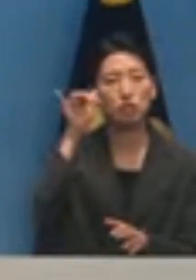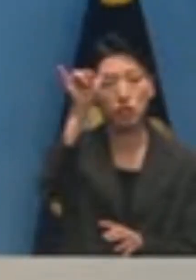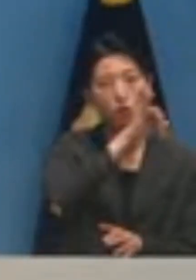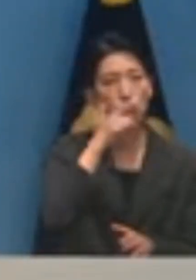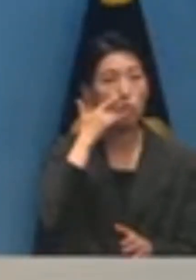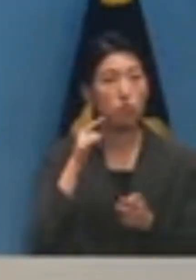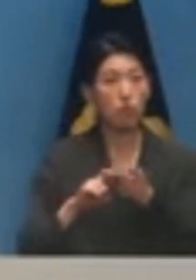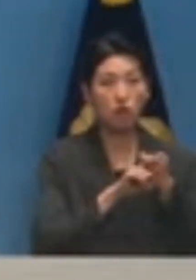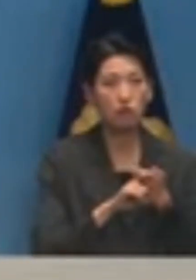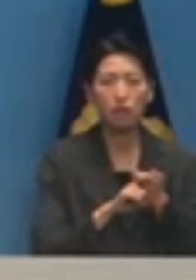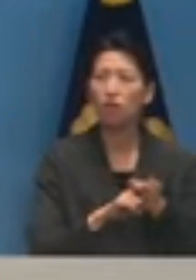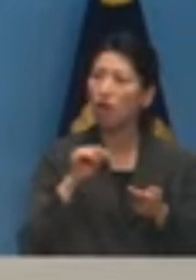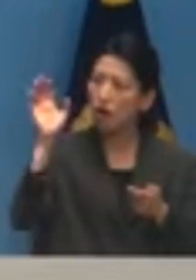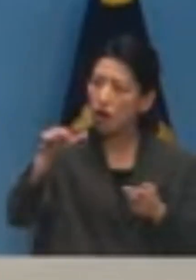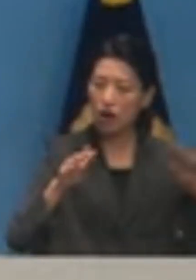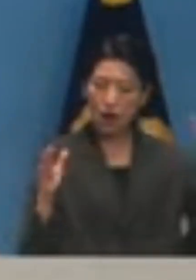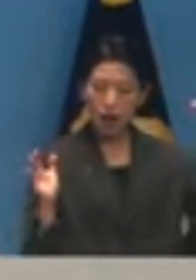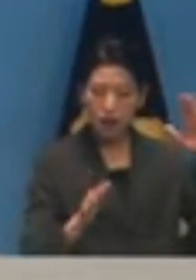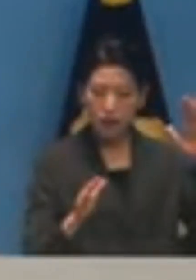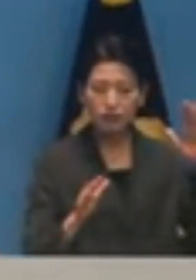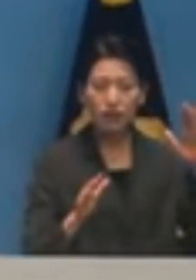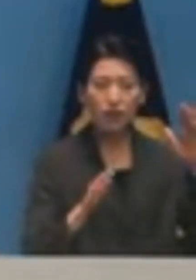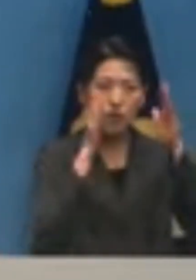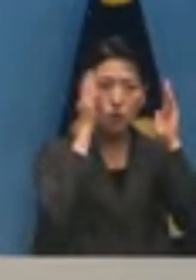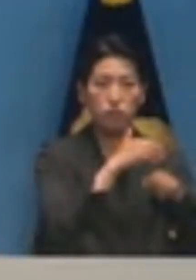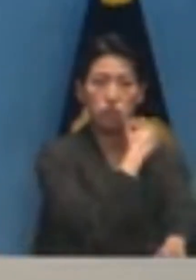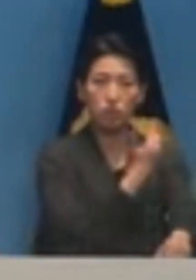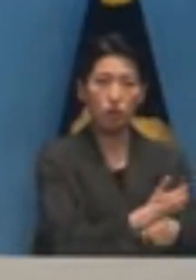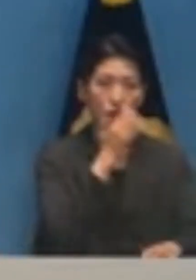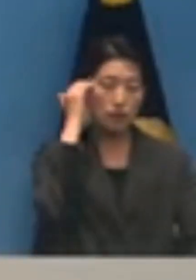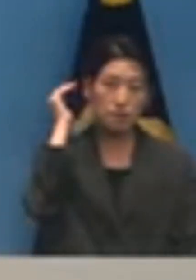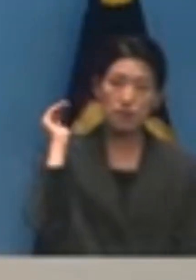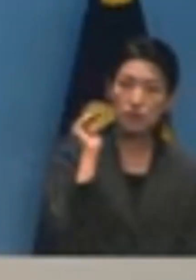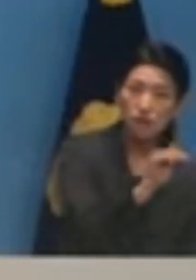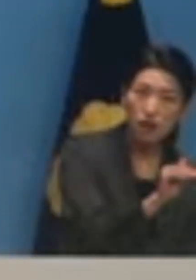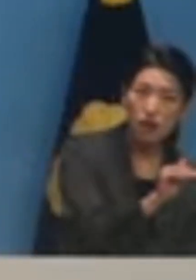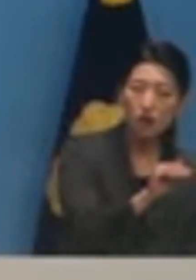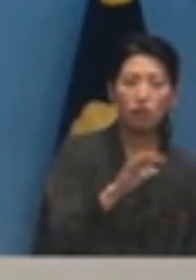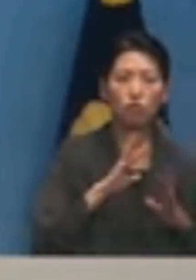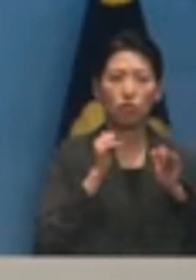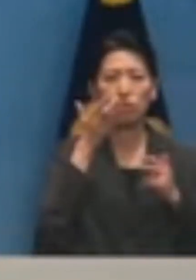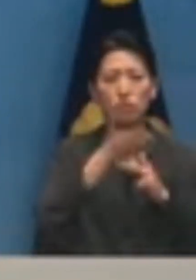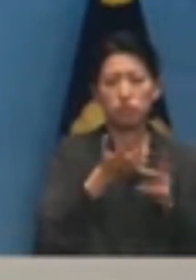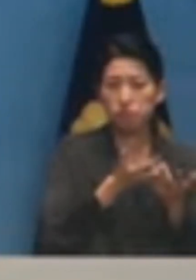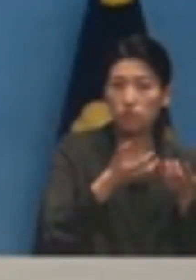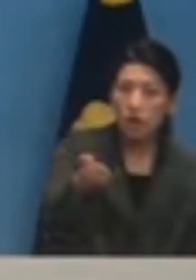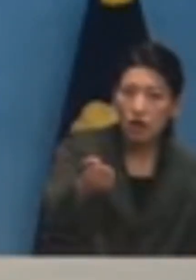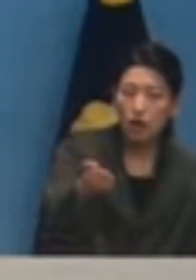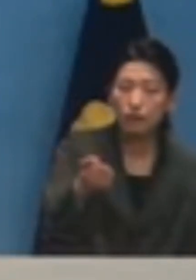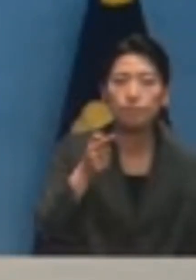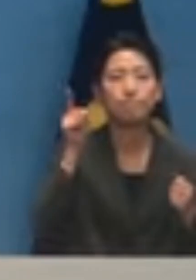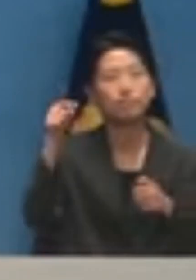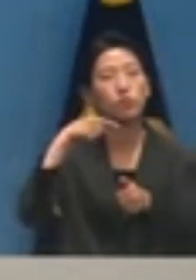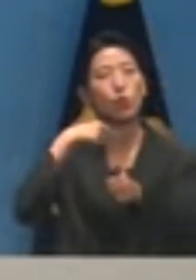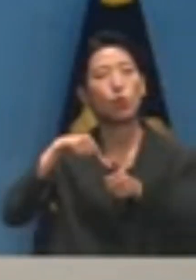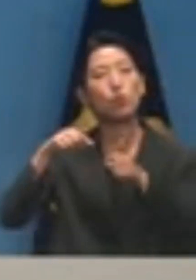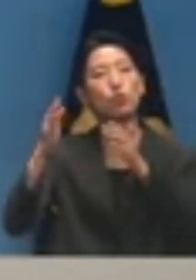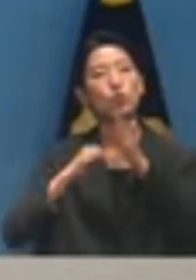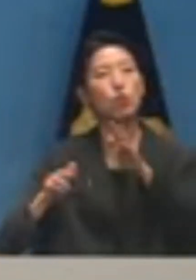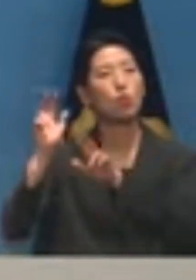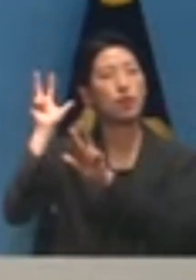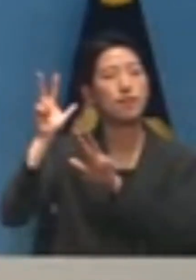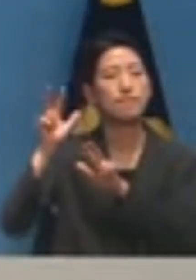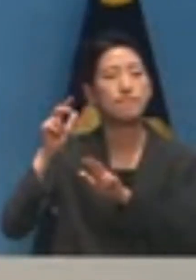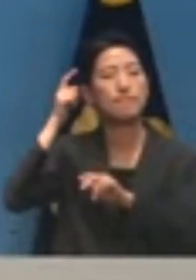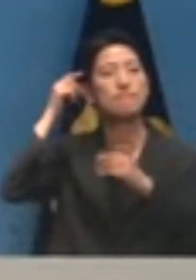파괴하고 학생의 학습권을 침해하며 국민 분열까지 조장하는 이재명 후보의 교육 공약을 강력히